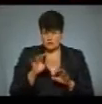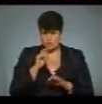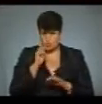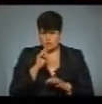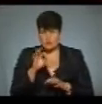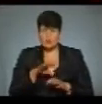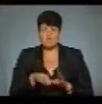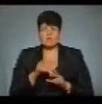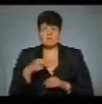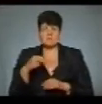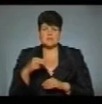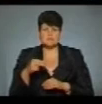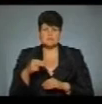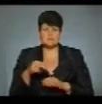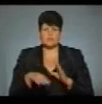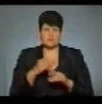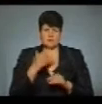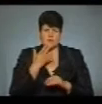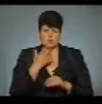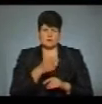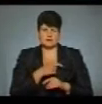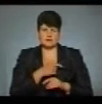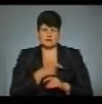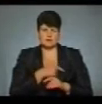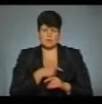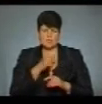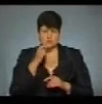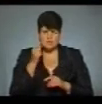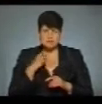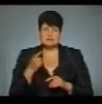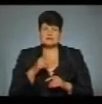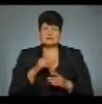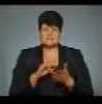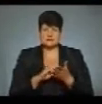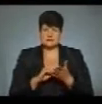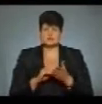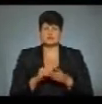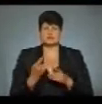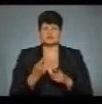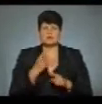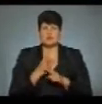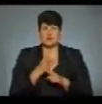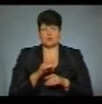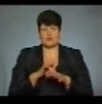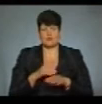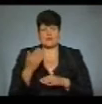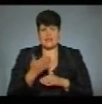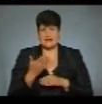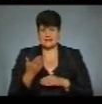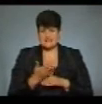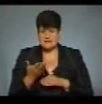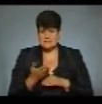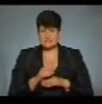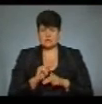вибори президента, про вибори народних депутатів країни, перепрошую, які зазначено, що заборонено проводити агітацію, в тому числі розміщення